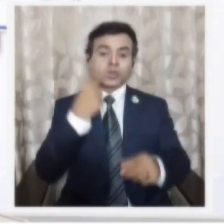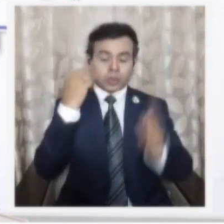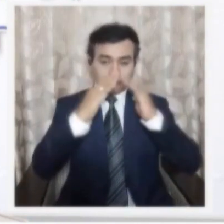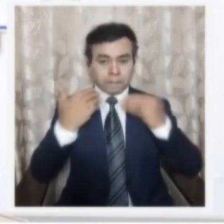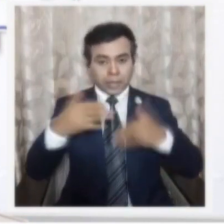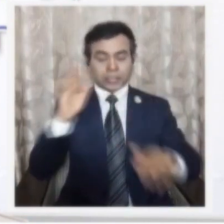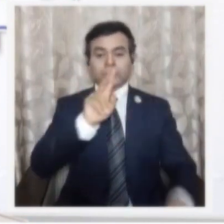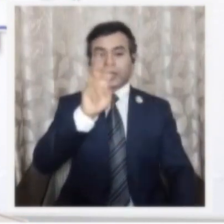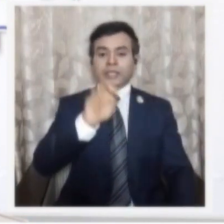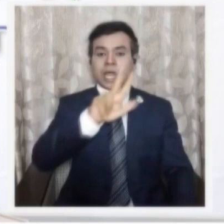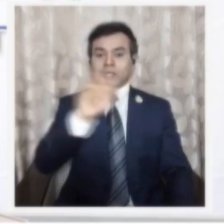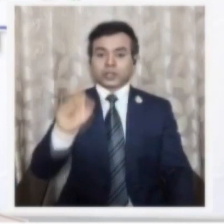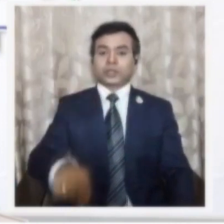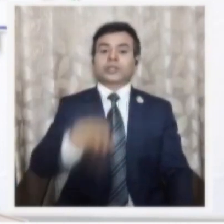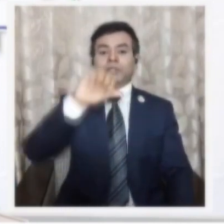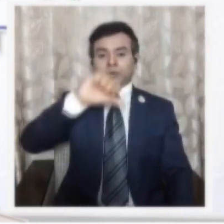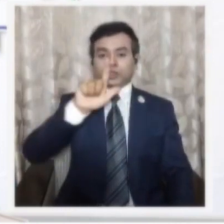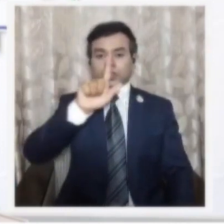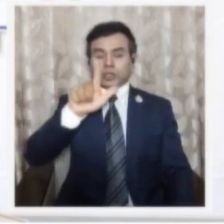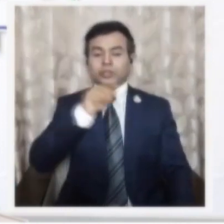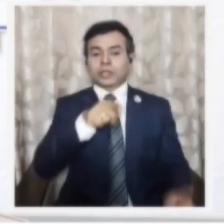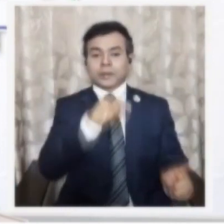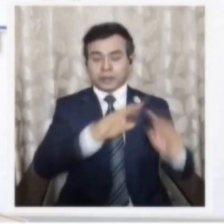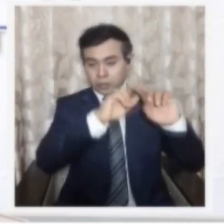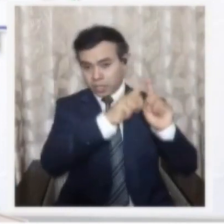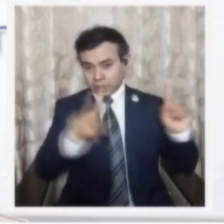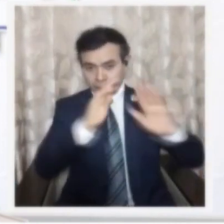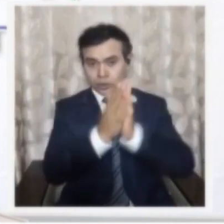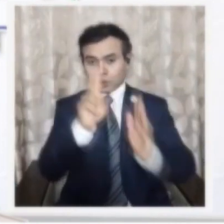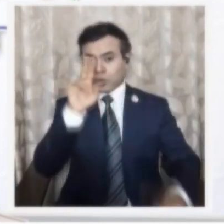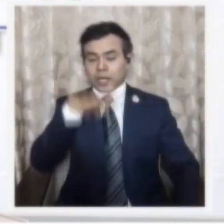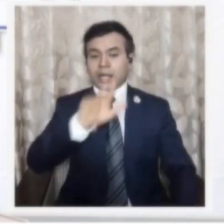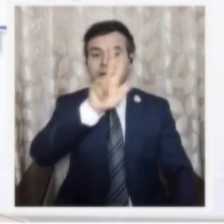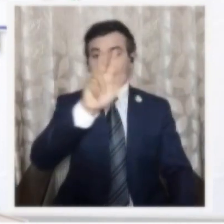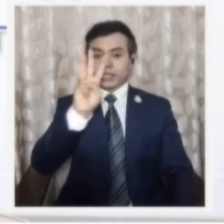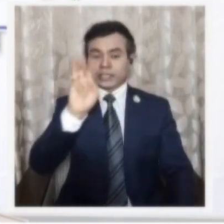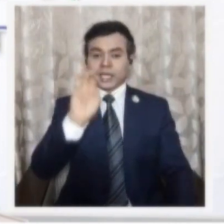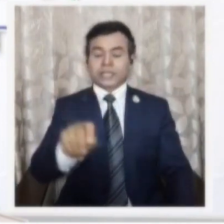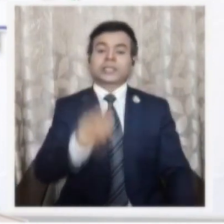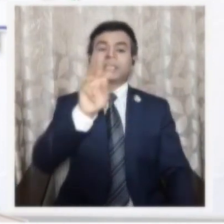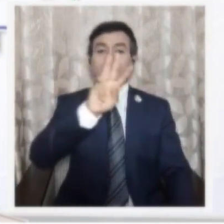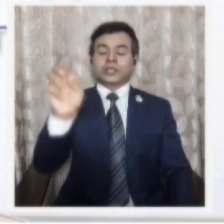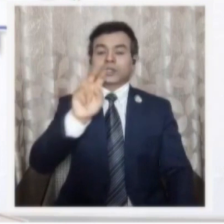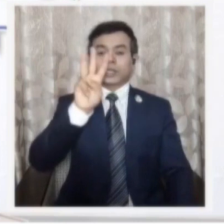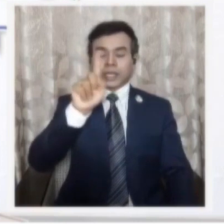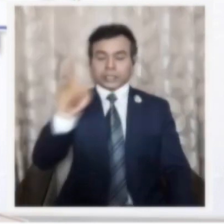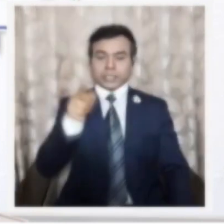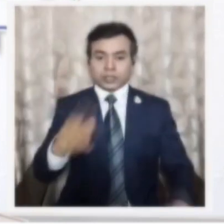3,47,291 জন। 24 ঘন্টায় কোয়ারেন্টাইন থেকে মুক্ত হয়েছেন 2,817 জন। এ পর্যন্ত কোয়ারেন্টাইন থেকে ছাড় পেয়েছেন